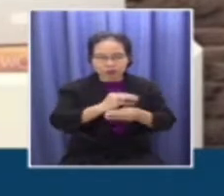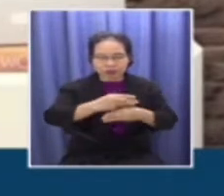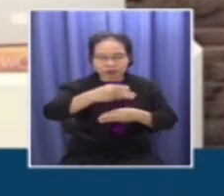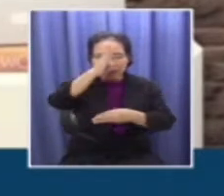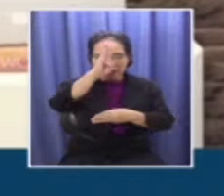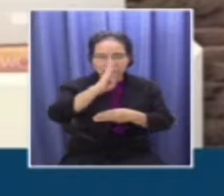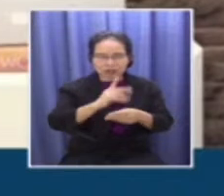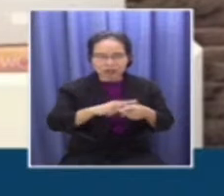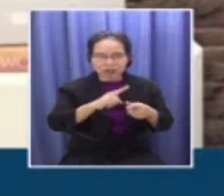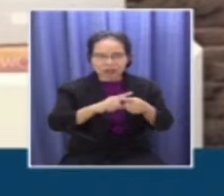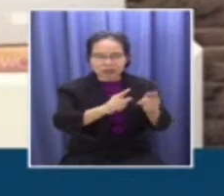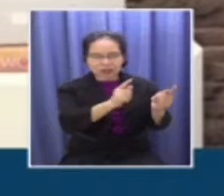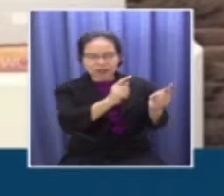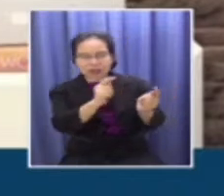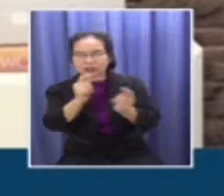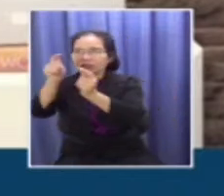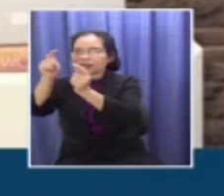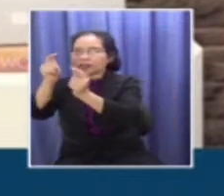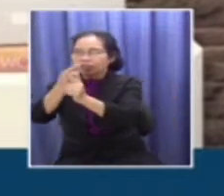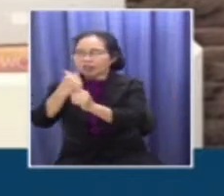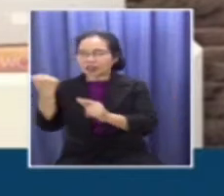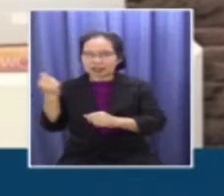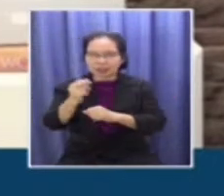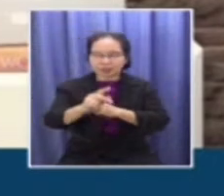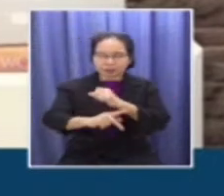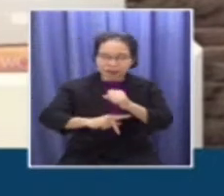hɔ akwanya biara ni hɔ